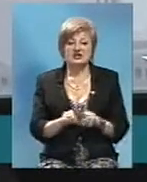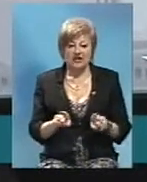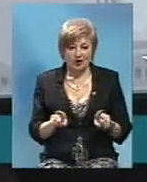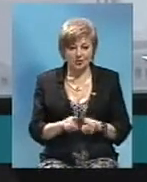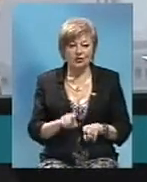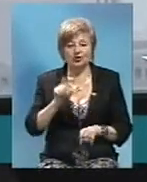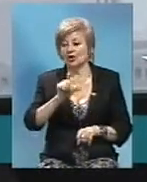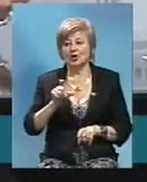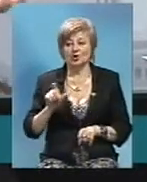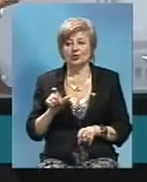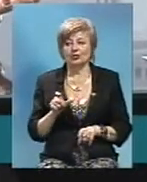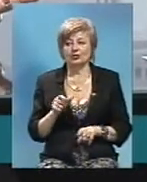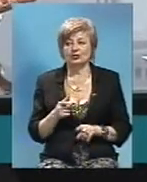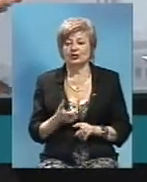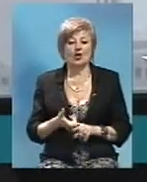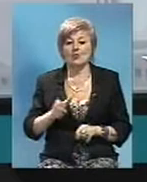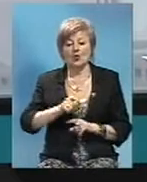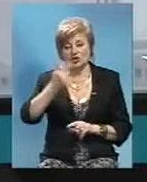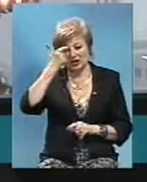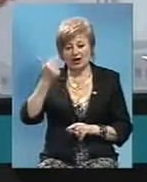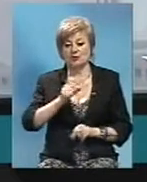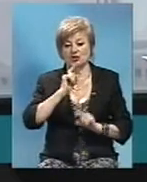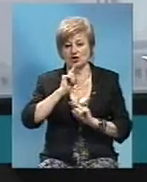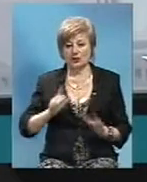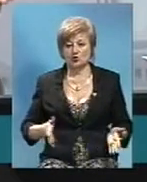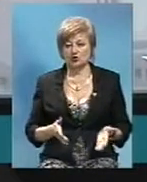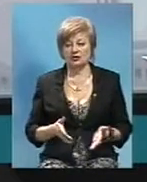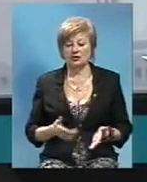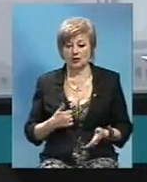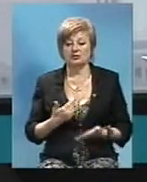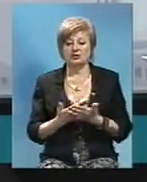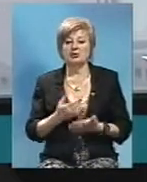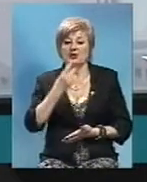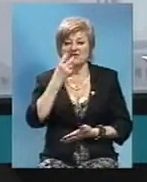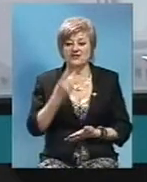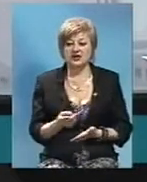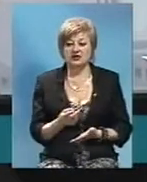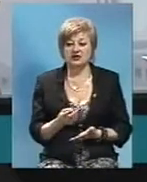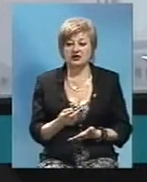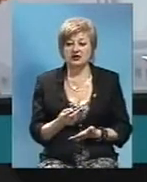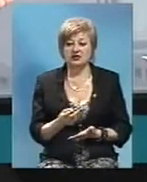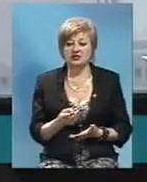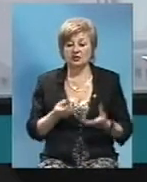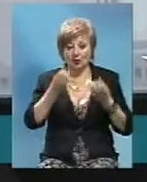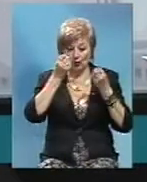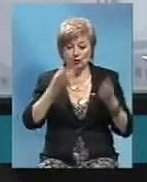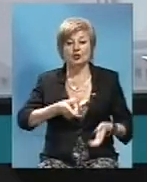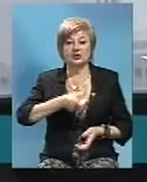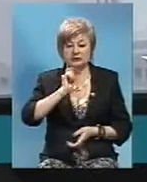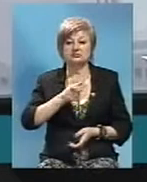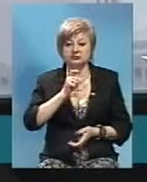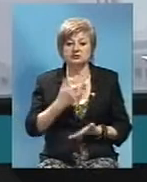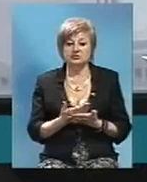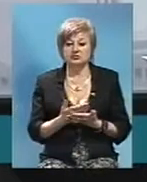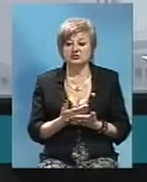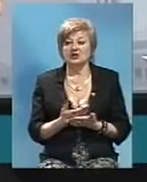люди не будуть від цього більш освіченими. Це, ну, от ми бачимо зараз відсутність культури споживання, то, що